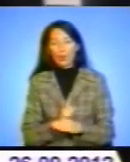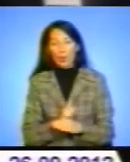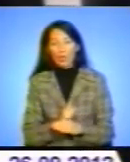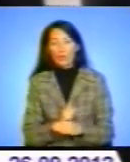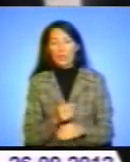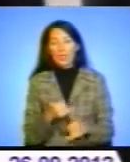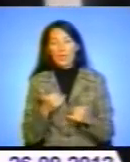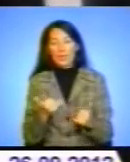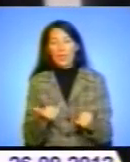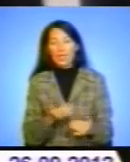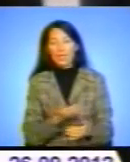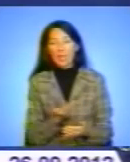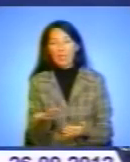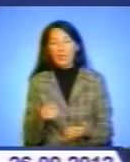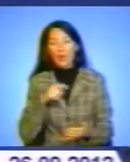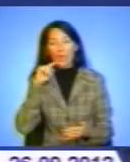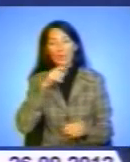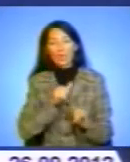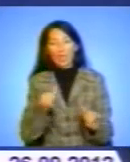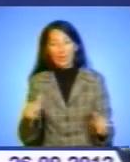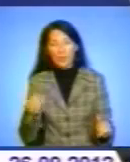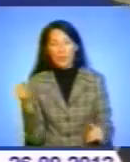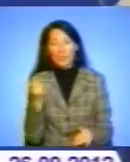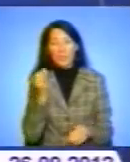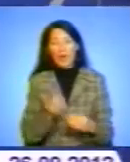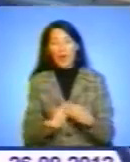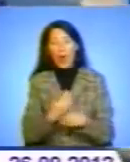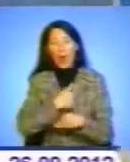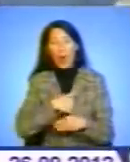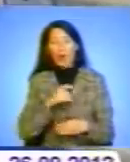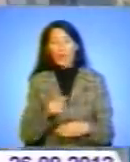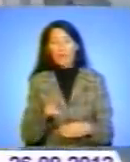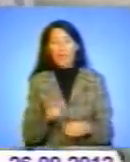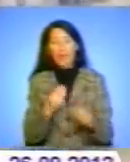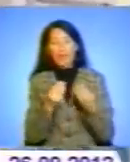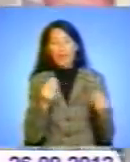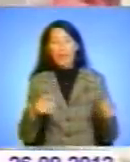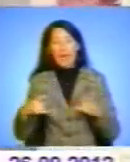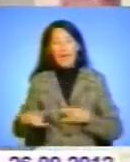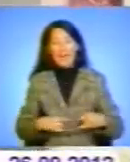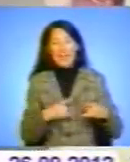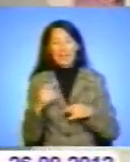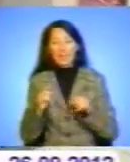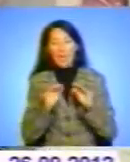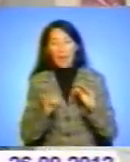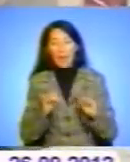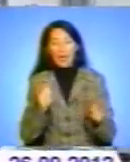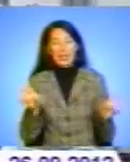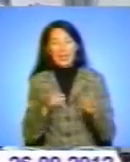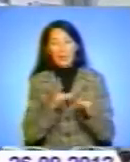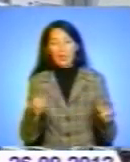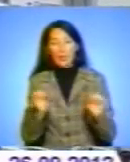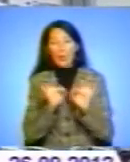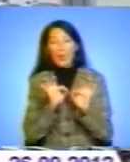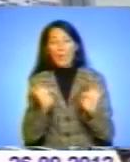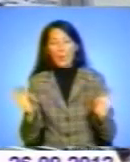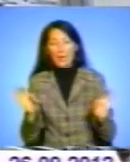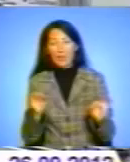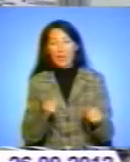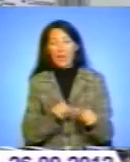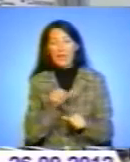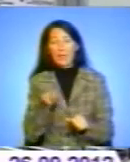нашего экономического развития. Зацікавив гостей виставки рентгенівський апарат. Він не потребує флюорографічної плівки. Крім того, якісний